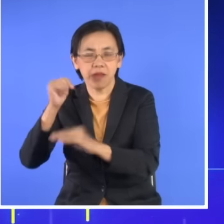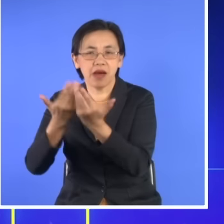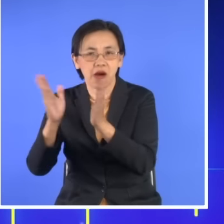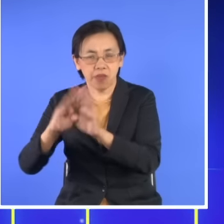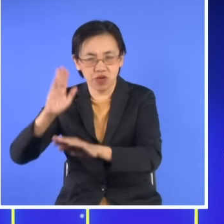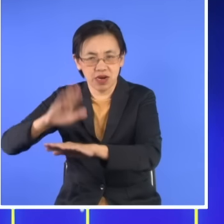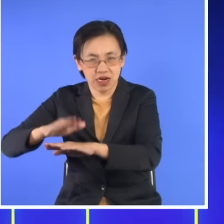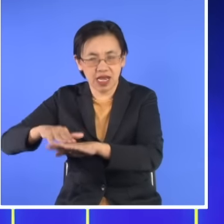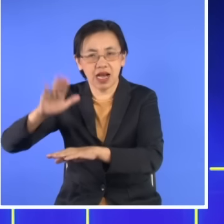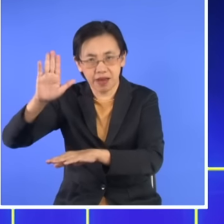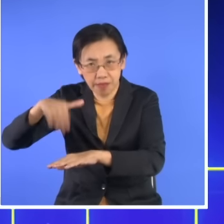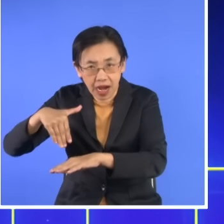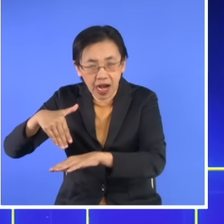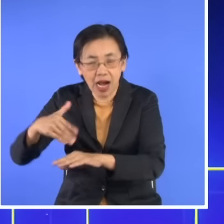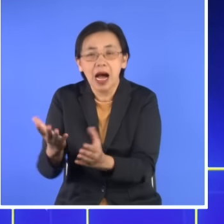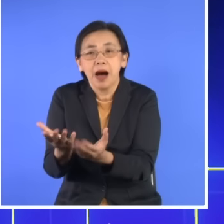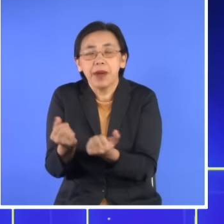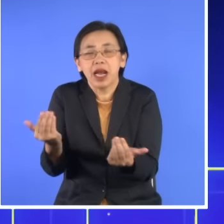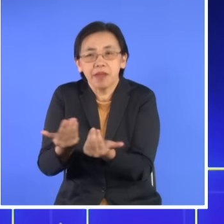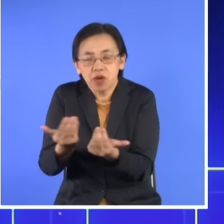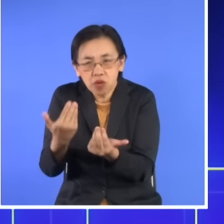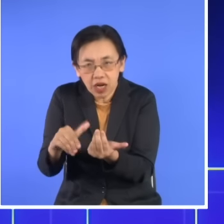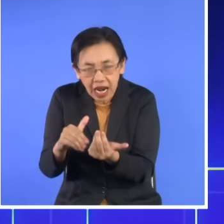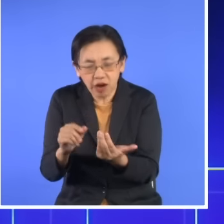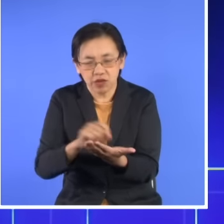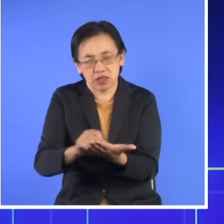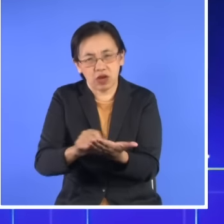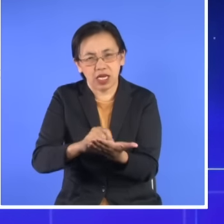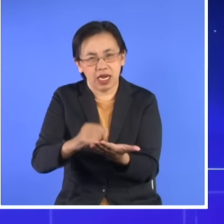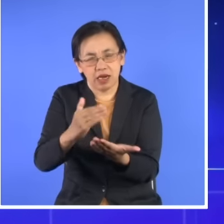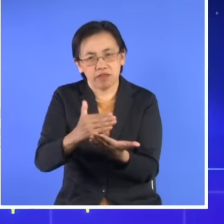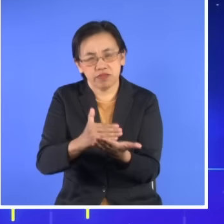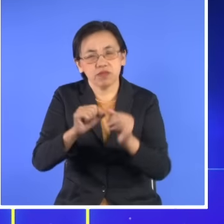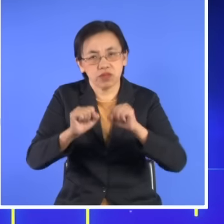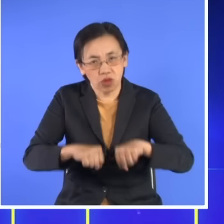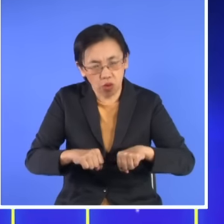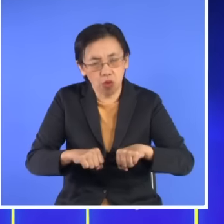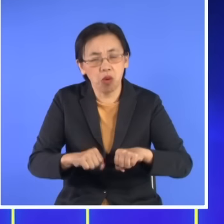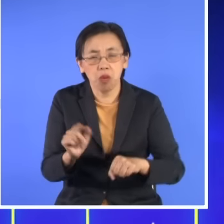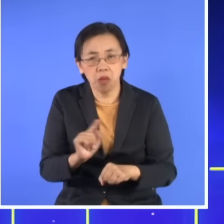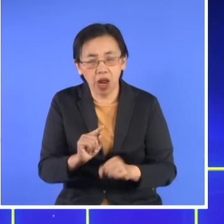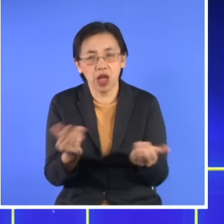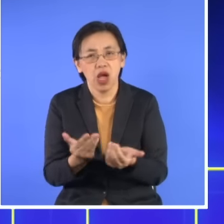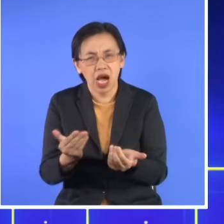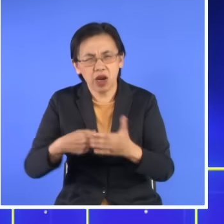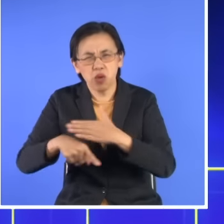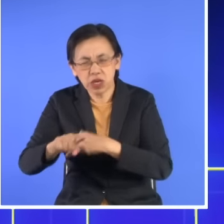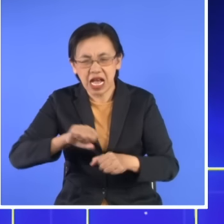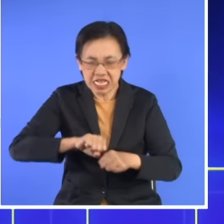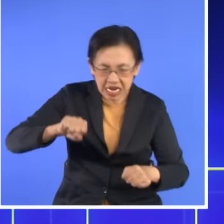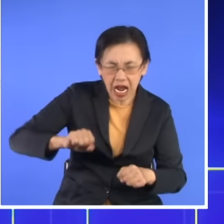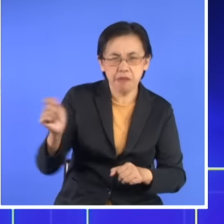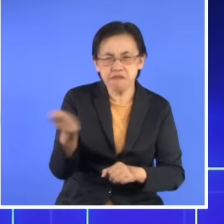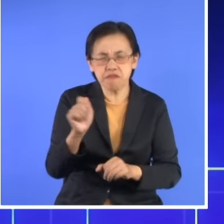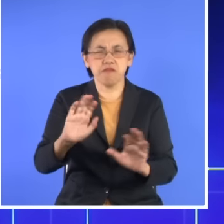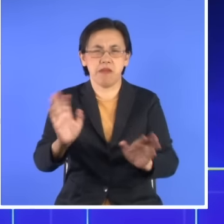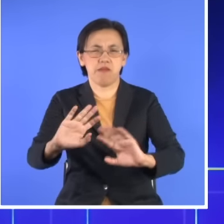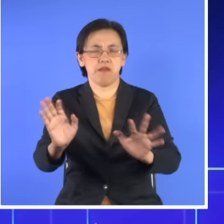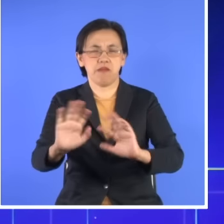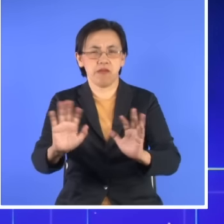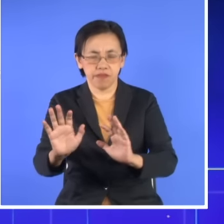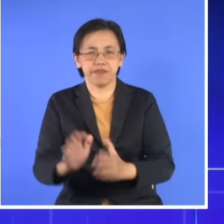มารับลูกแล้วก็มีการทำนสัญญากันนะครับข้อตกลงกันว่าต่อไปนี้นะอย่าให้ลูกออกมาทำแบบนี้อีกนะค่ะเออเนี่ย